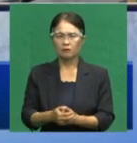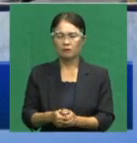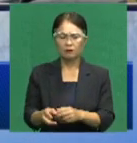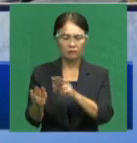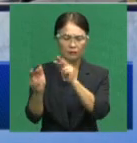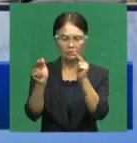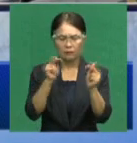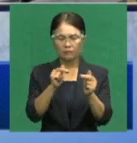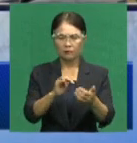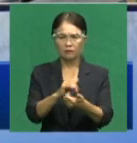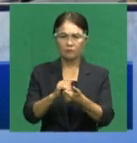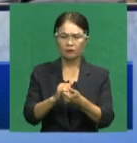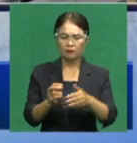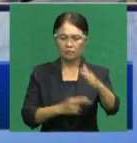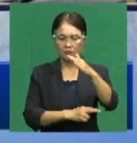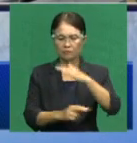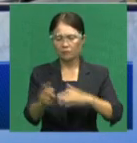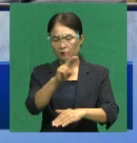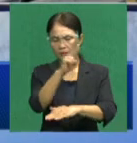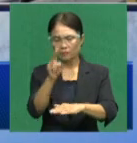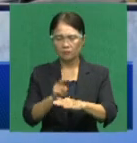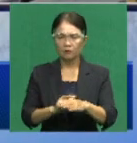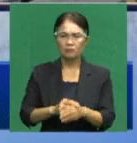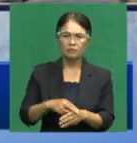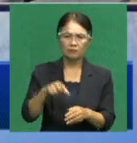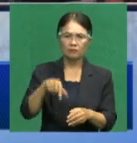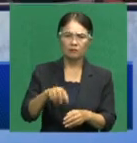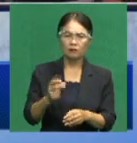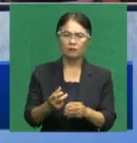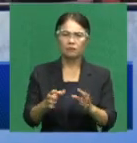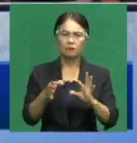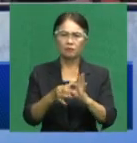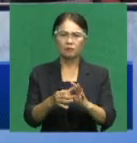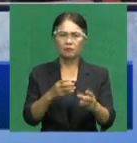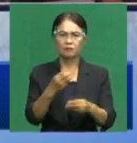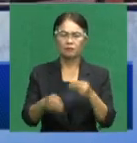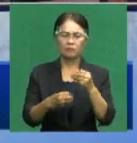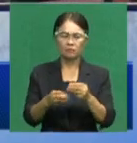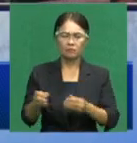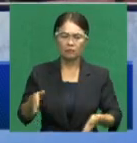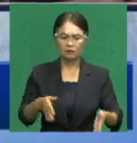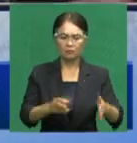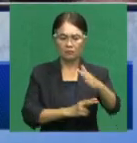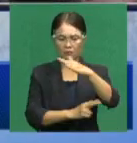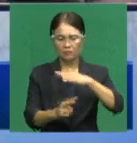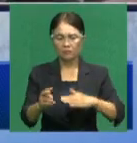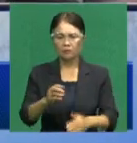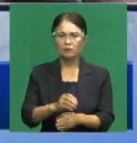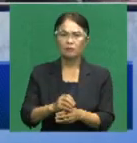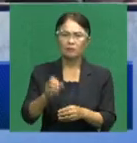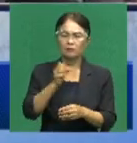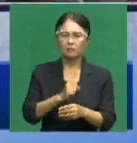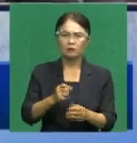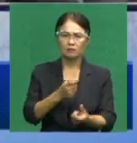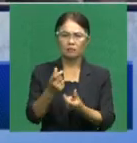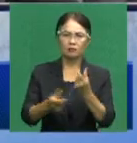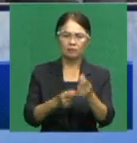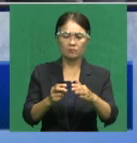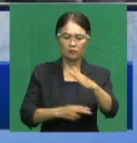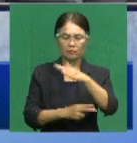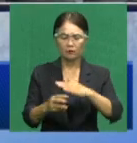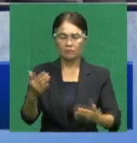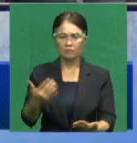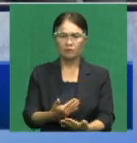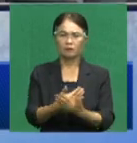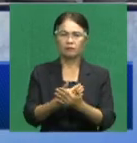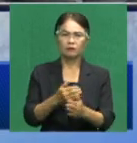มติดตะเพียบจีร่วมในไอสปินกับบาร์คนอลจอบเตือนหนึ่งกาจูโจลสปินมันในวงจ้าหายในทัวร์ดำเนินเตือนสปินมันในว